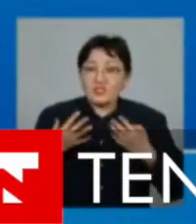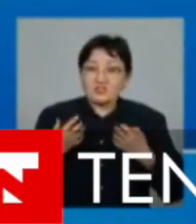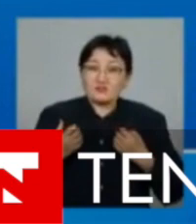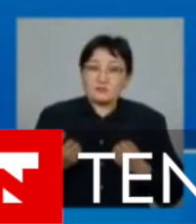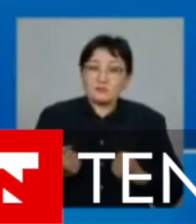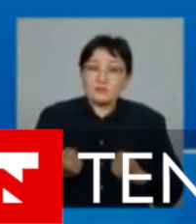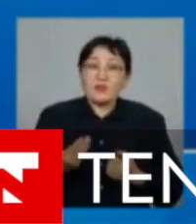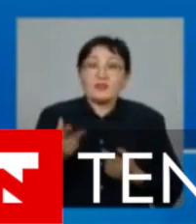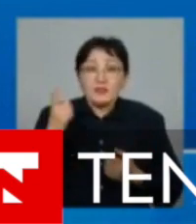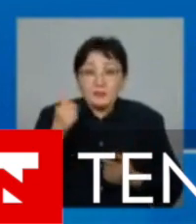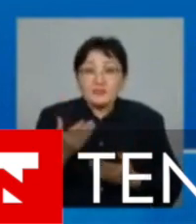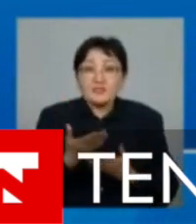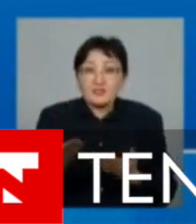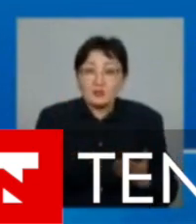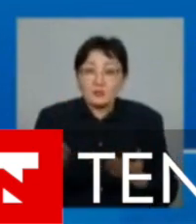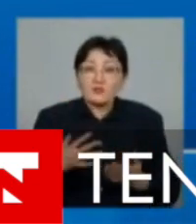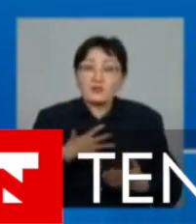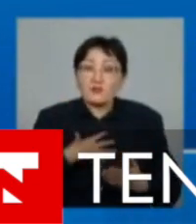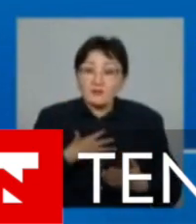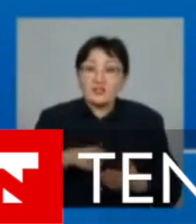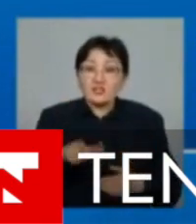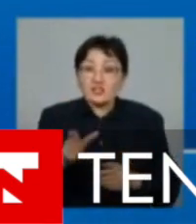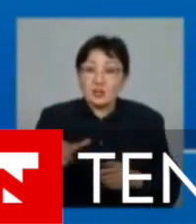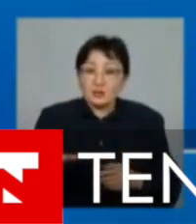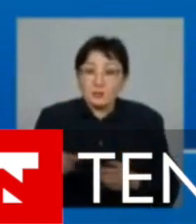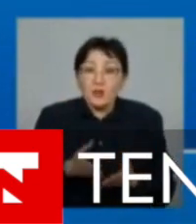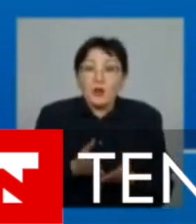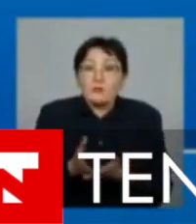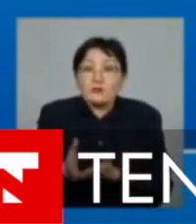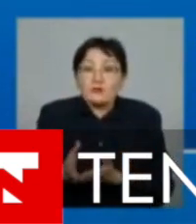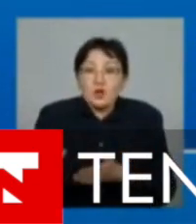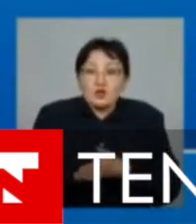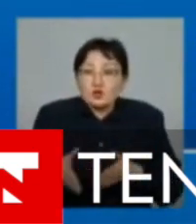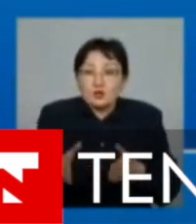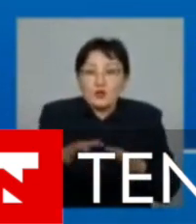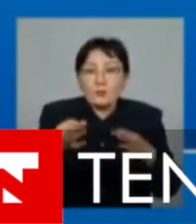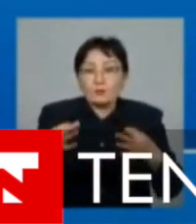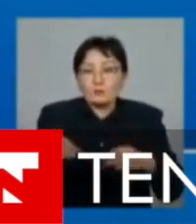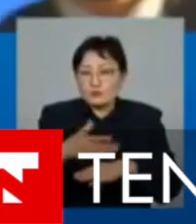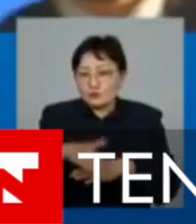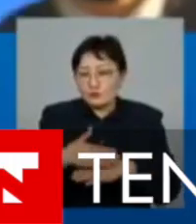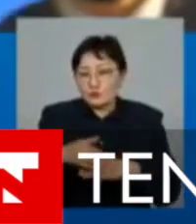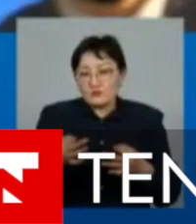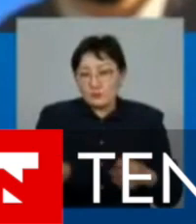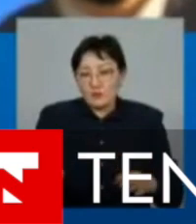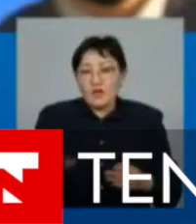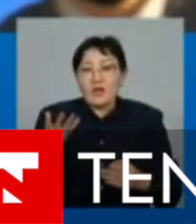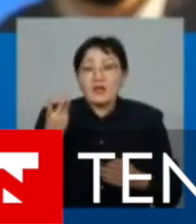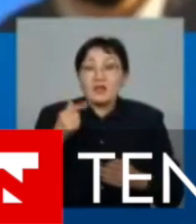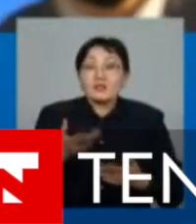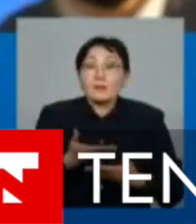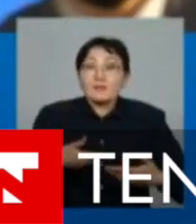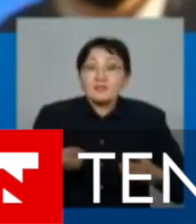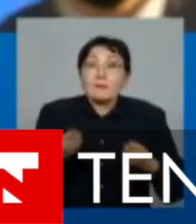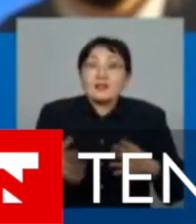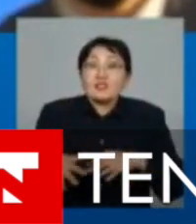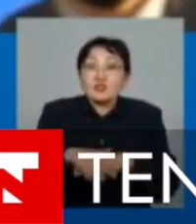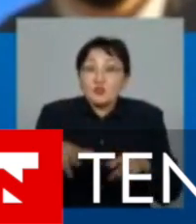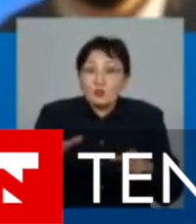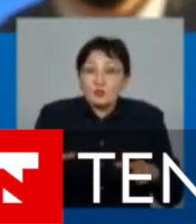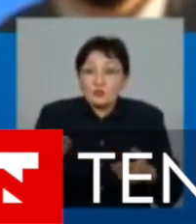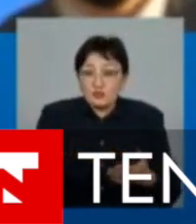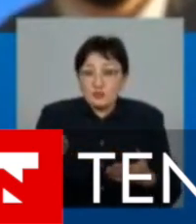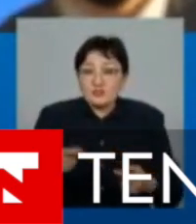конечно, мен білемін, сіздер мысалы важный адамдар өткен кезде жолдың бәрі пустой болып тұрады да. А біз сияқты простой народқа сол жерде